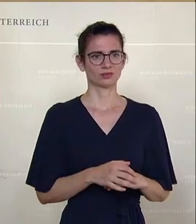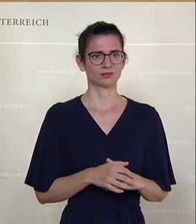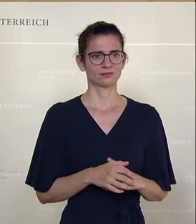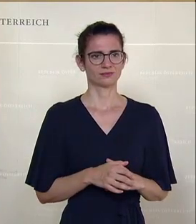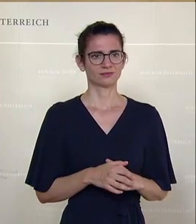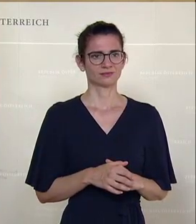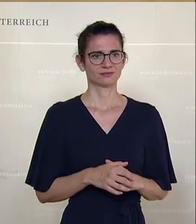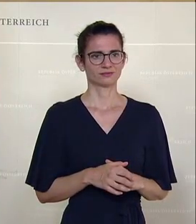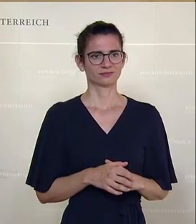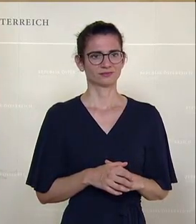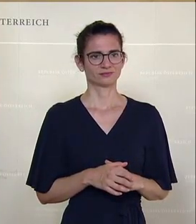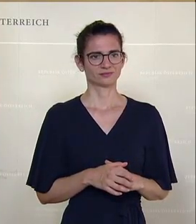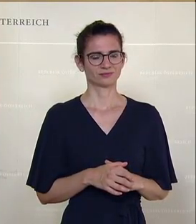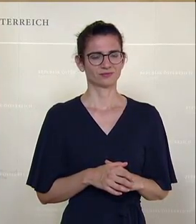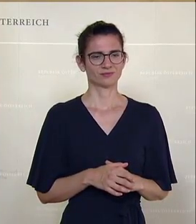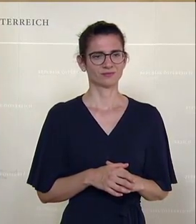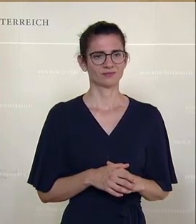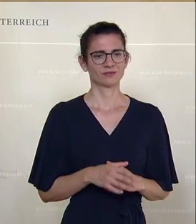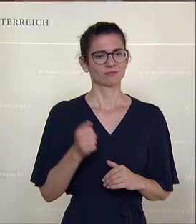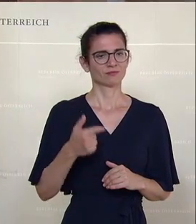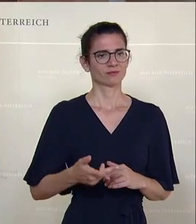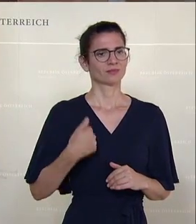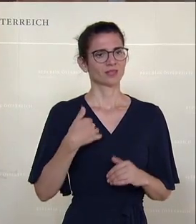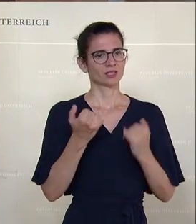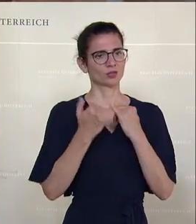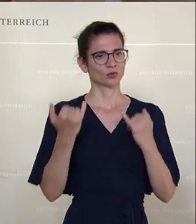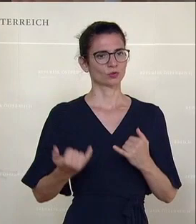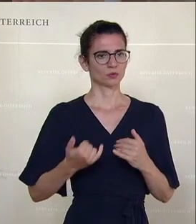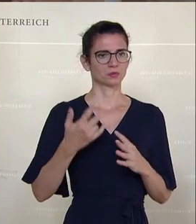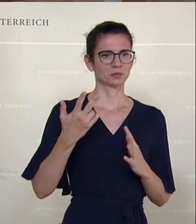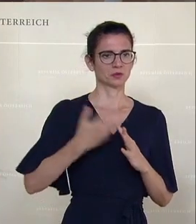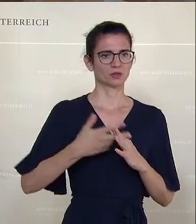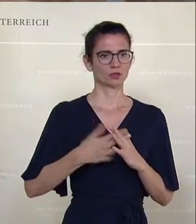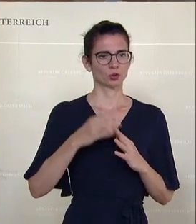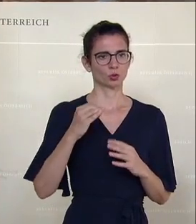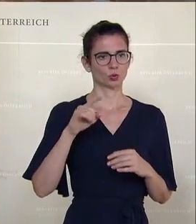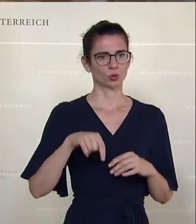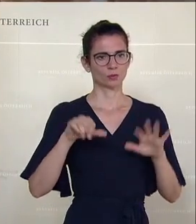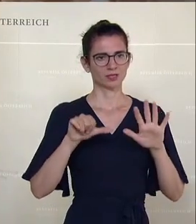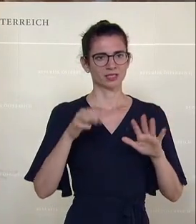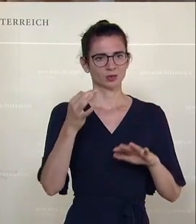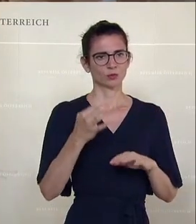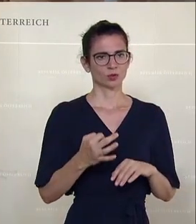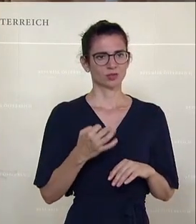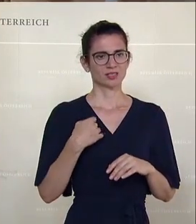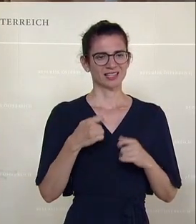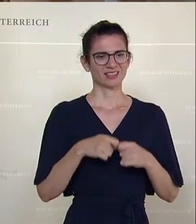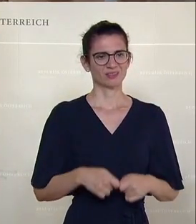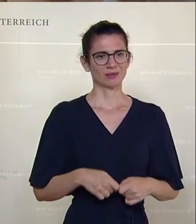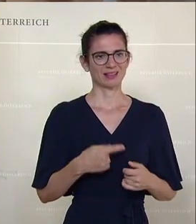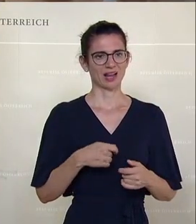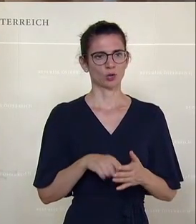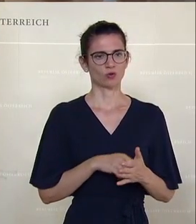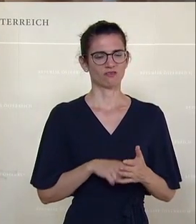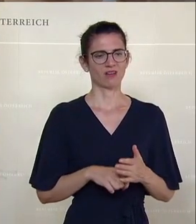es eine Reihe von Institutionen, die haben so zwischen 0,6% Wahlbeteiligung